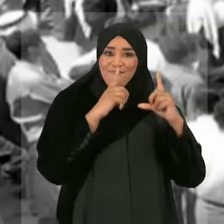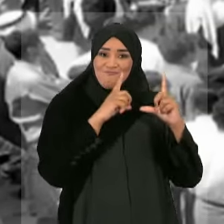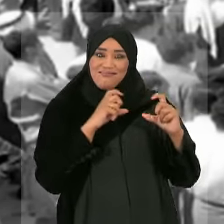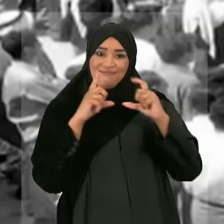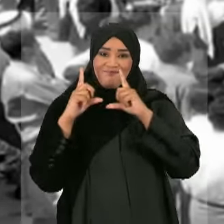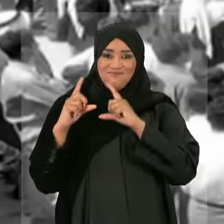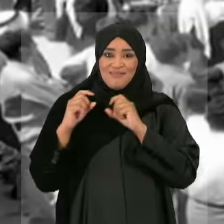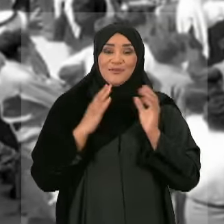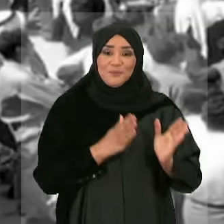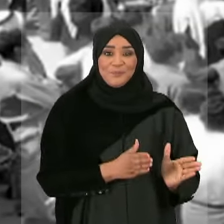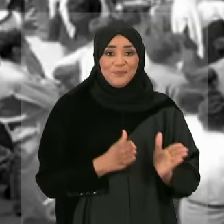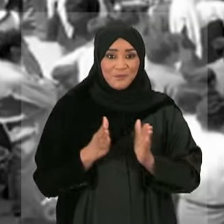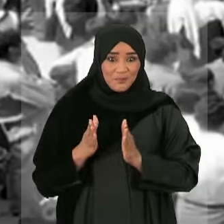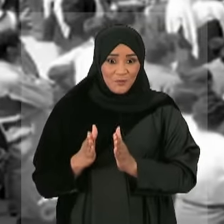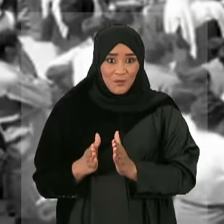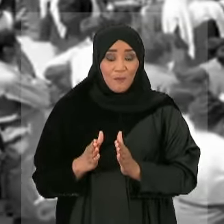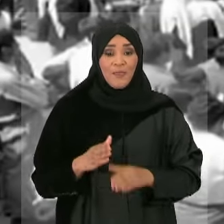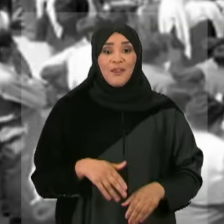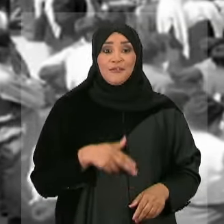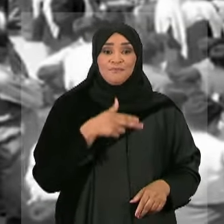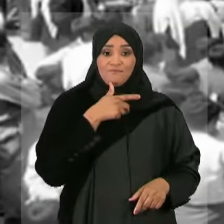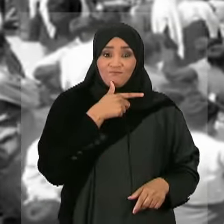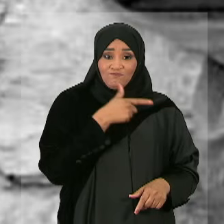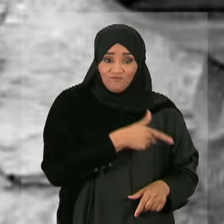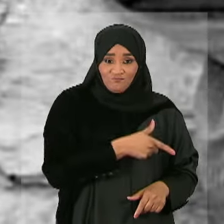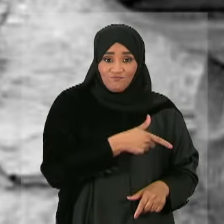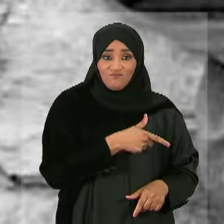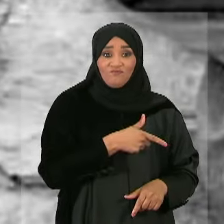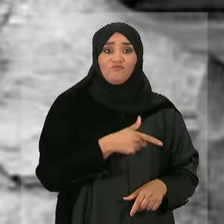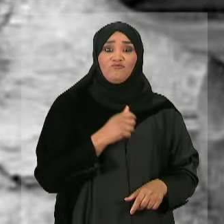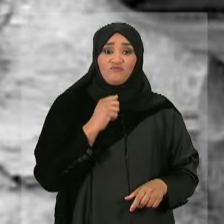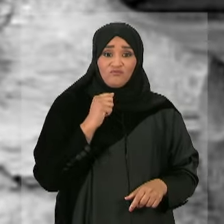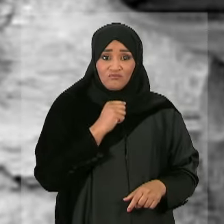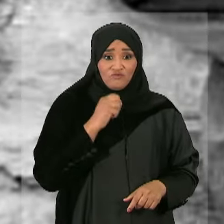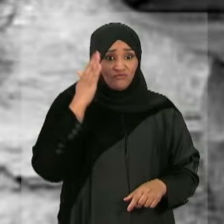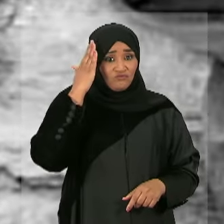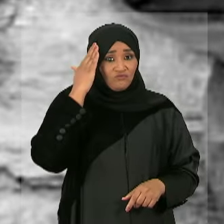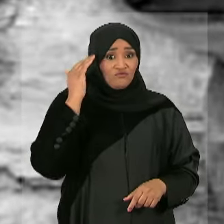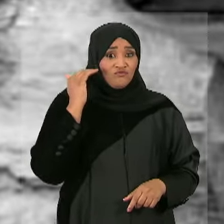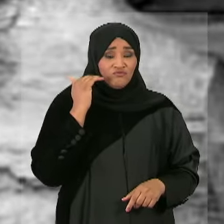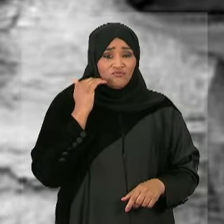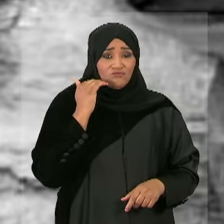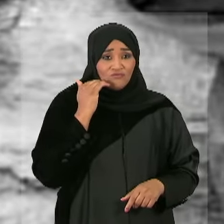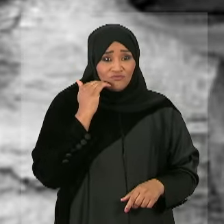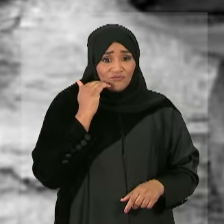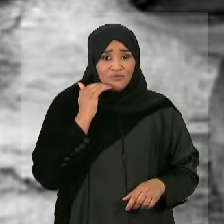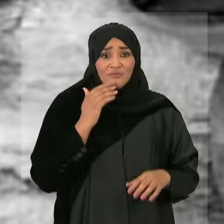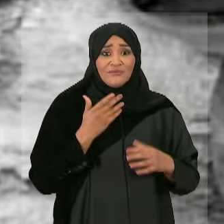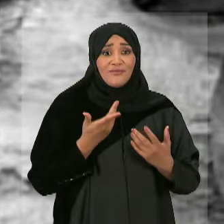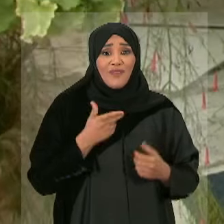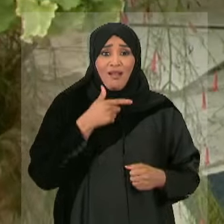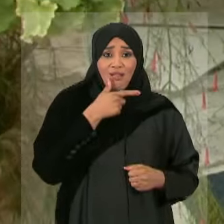الناصري في 48 كان عدد سكان الناصري 120 ألف نسمة. فتصور أنت